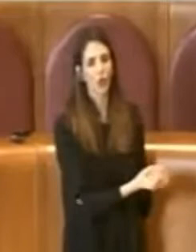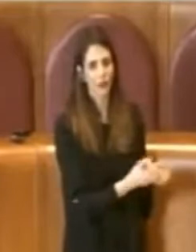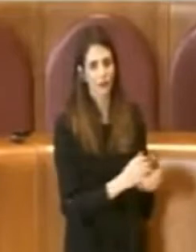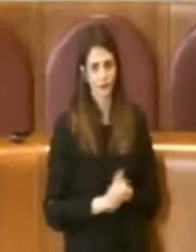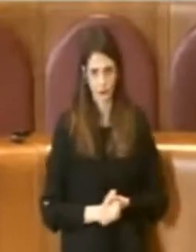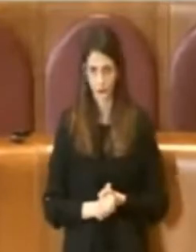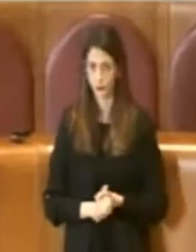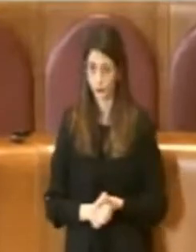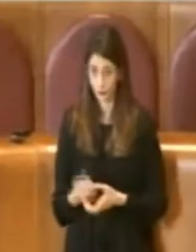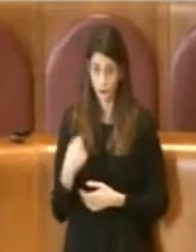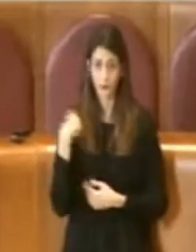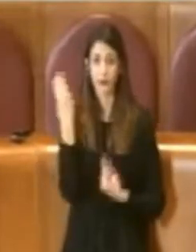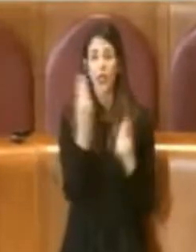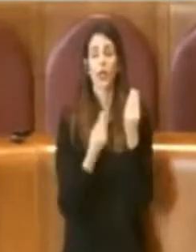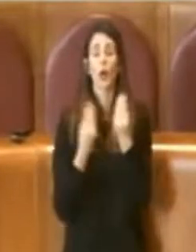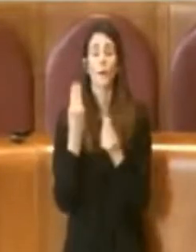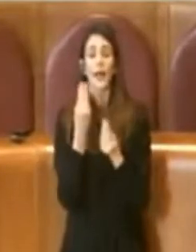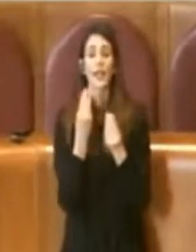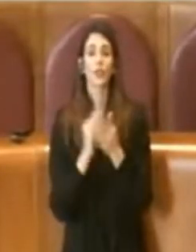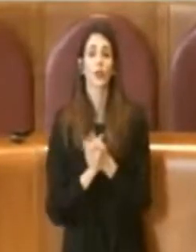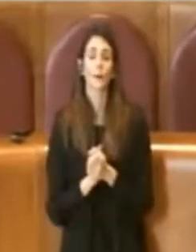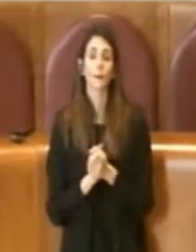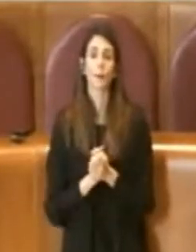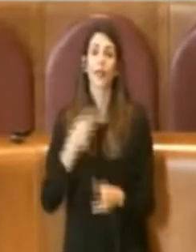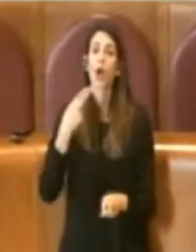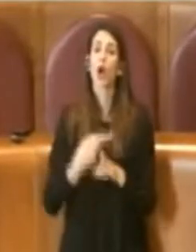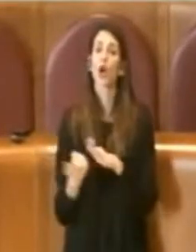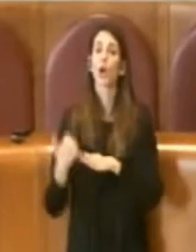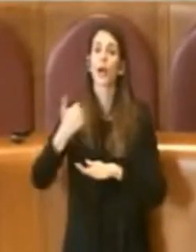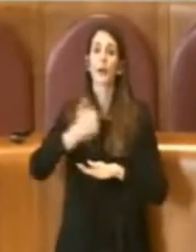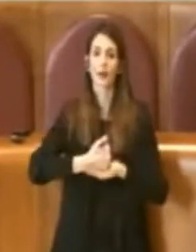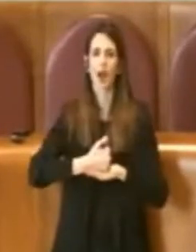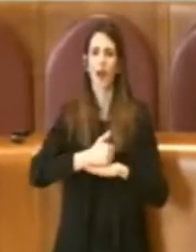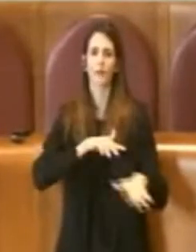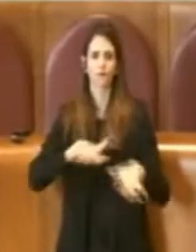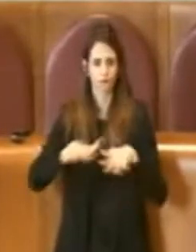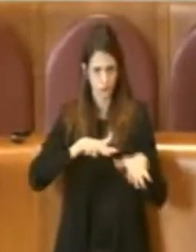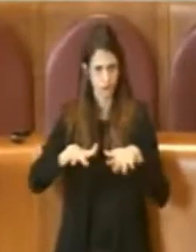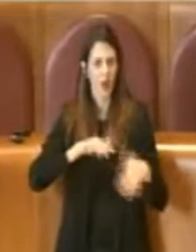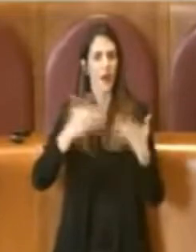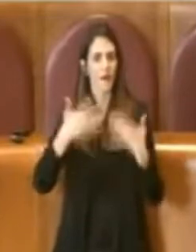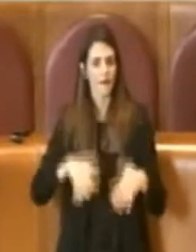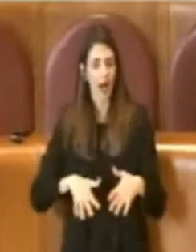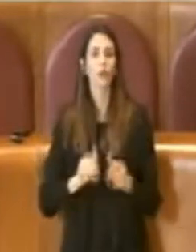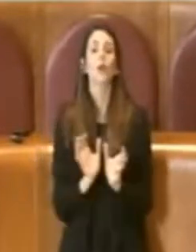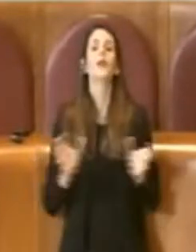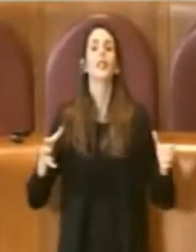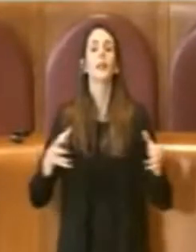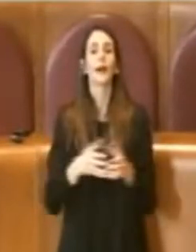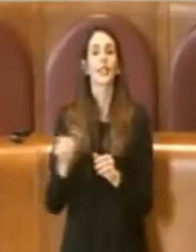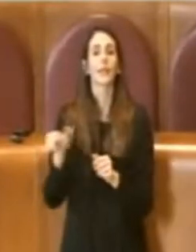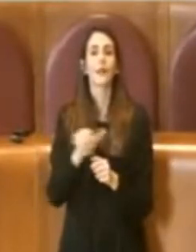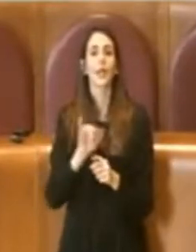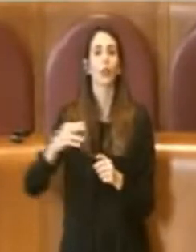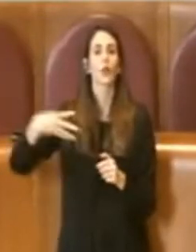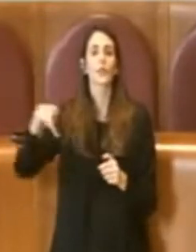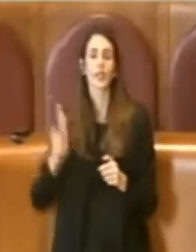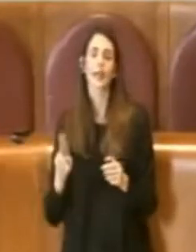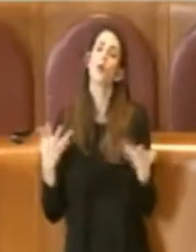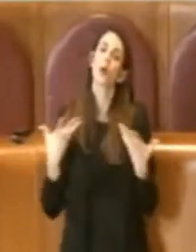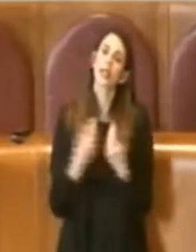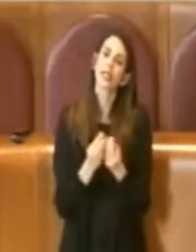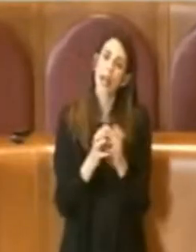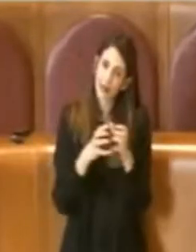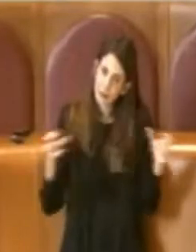Quindi io penso che Roma Capitale si è mossa, il Dipartimento SIMU con l'impresa si è